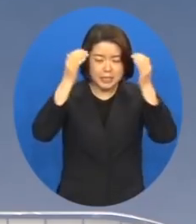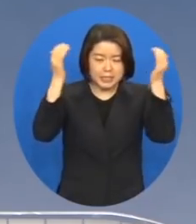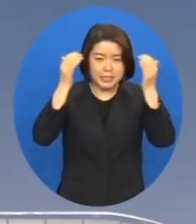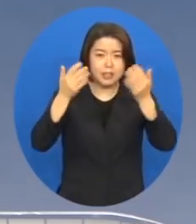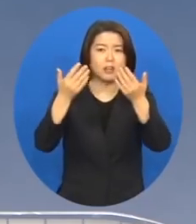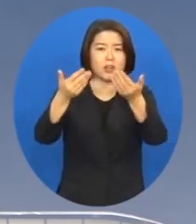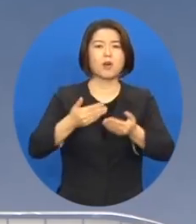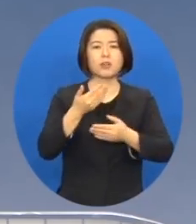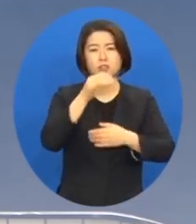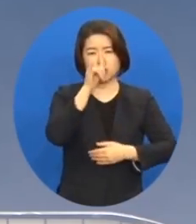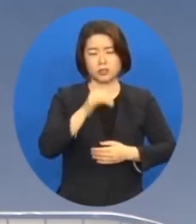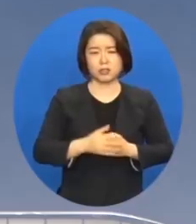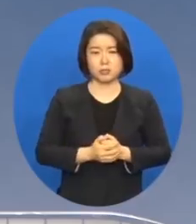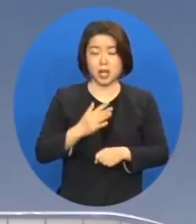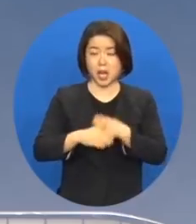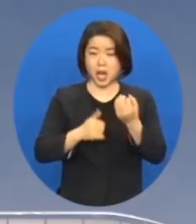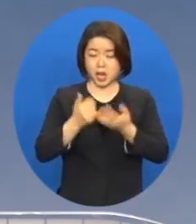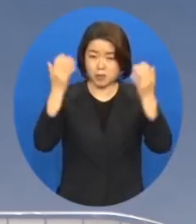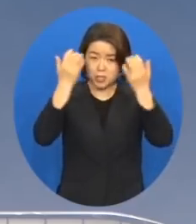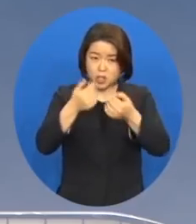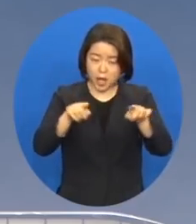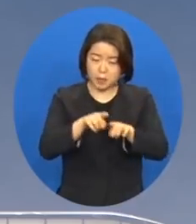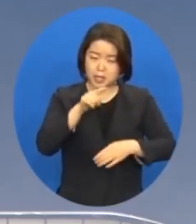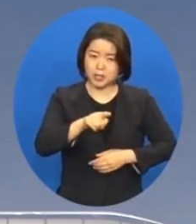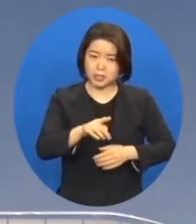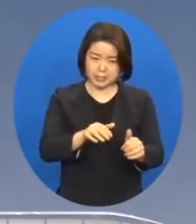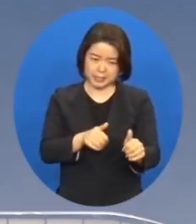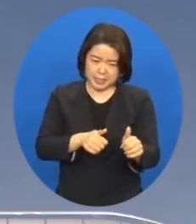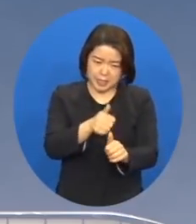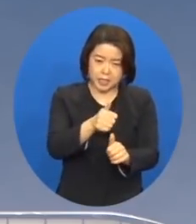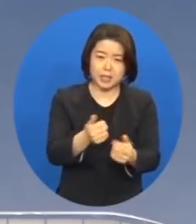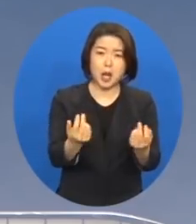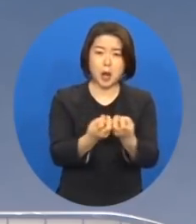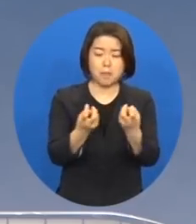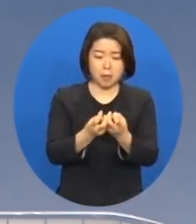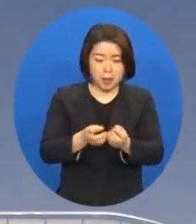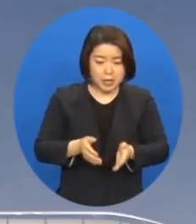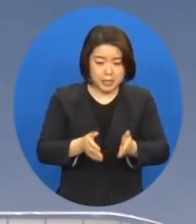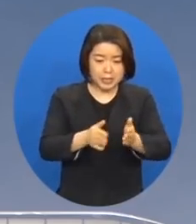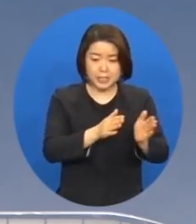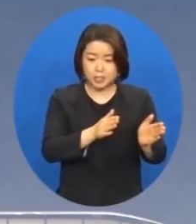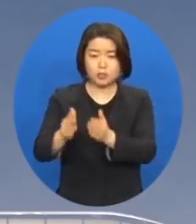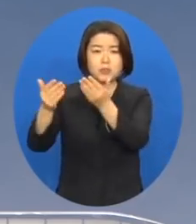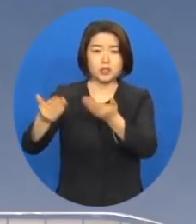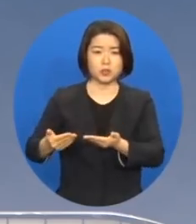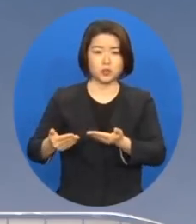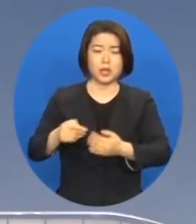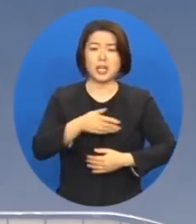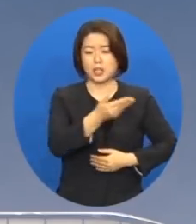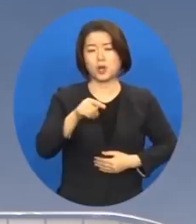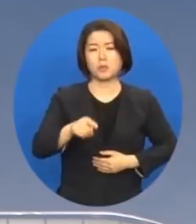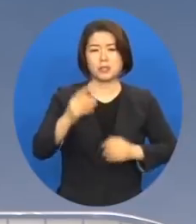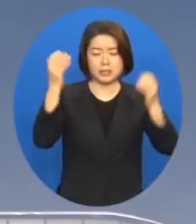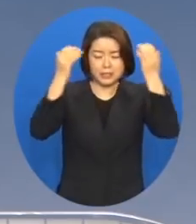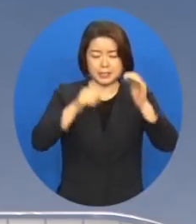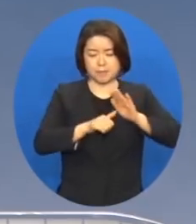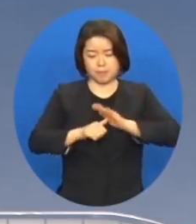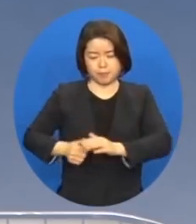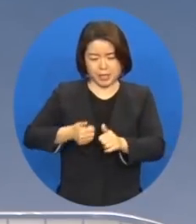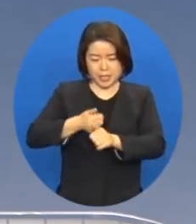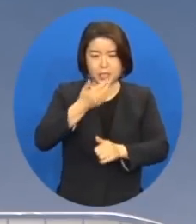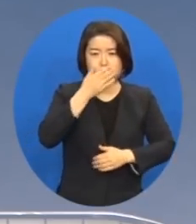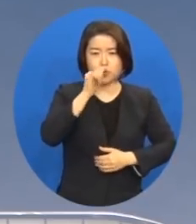않으십니다. 하나님께서는 시련과 함께 그것을 벗어날 길도 마련해 주셔서 여러분이 그 시련을 견디어낼 수